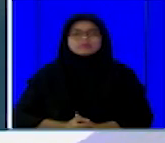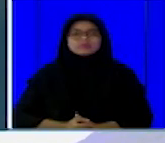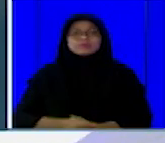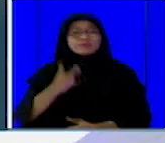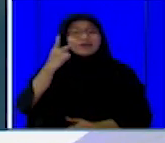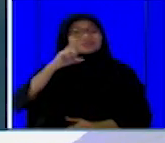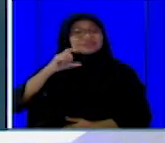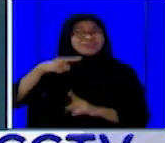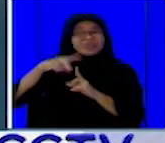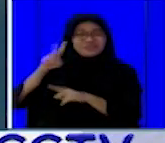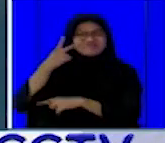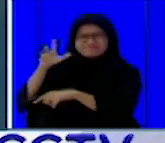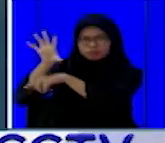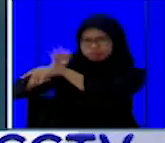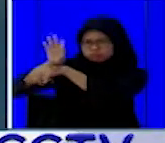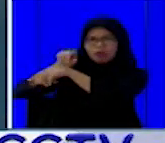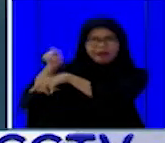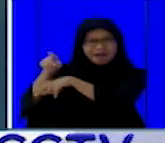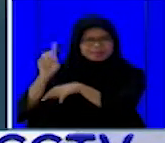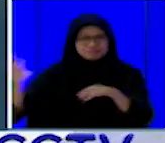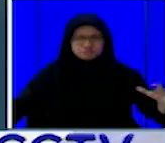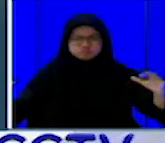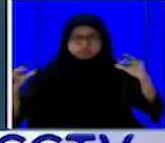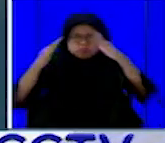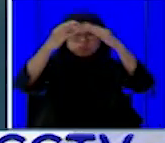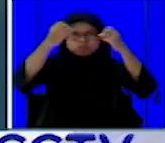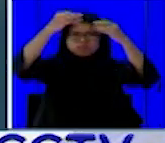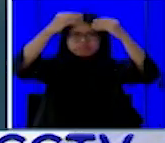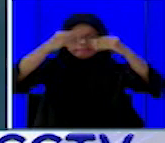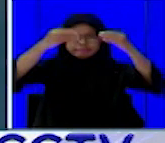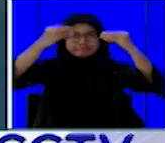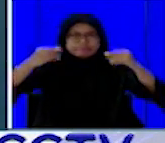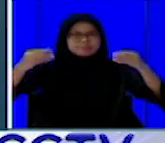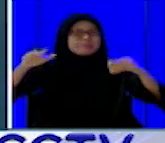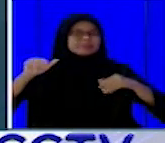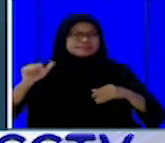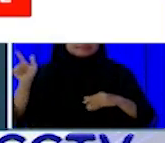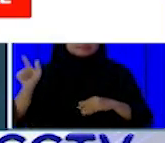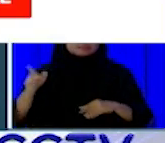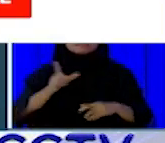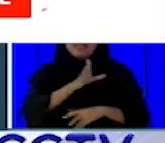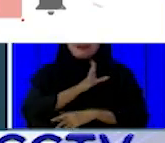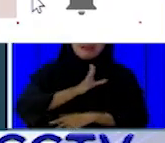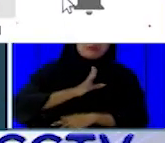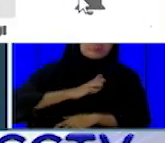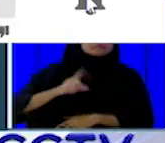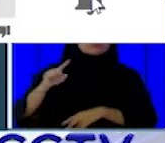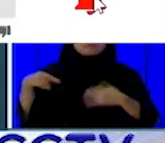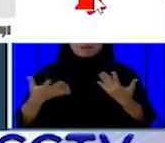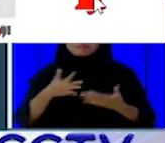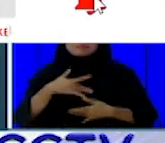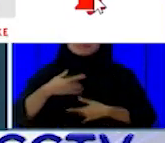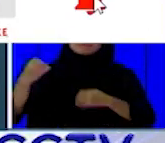Inilah rekaman CCTV saat terjadi guguran lava lama di puncak Gunung Merapi. Guguran lava lama ini diakibatkan